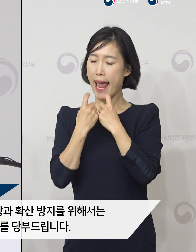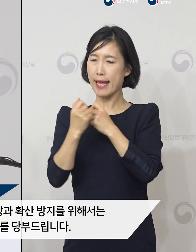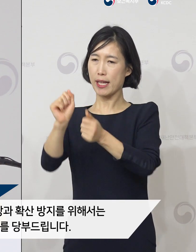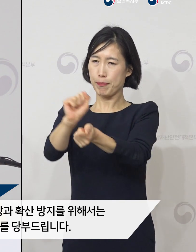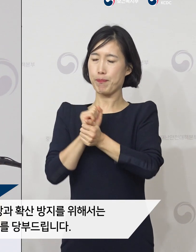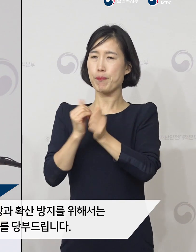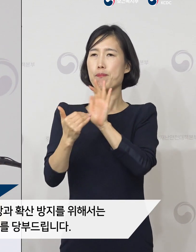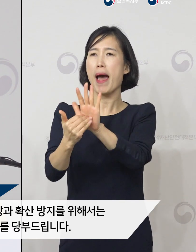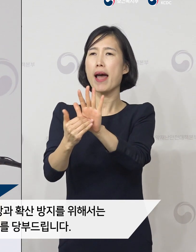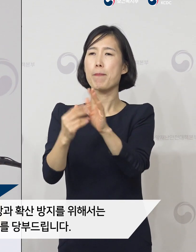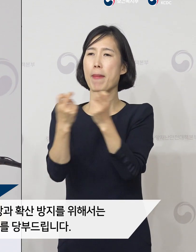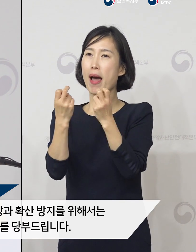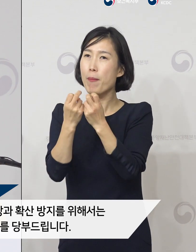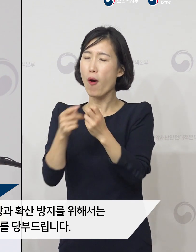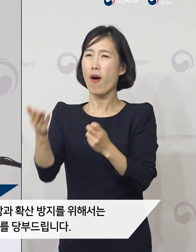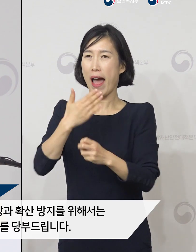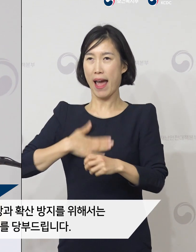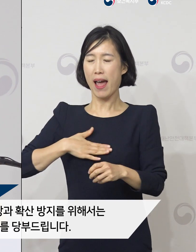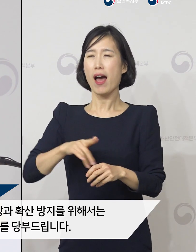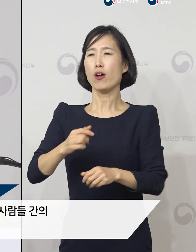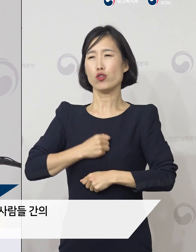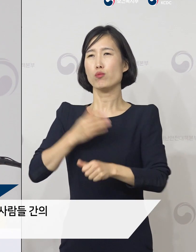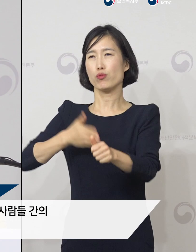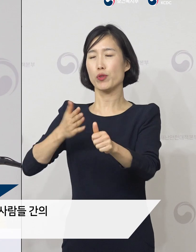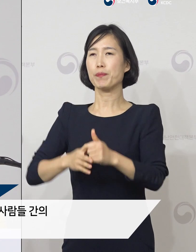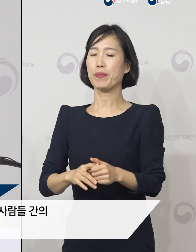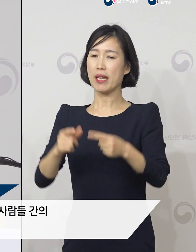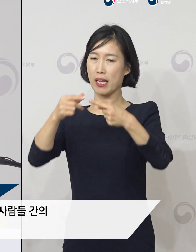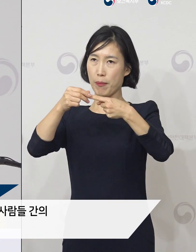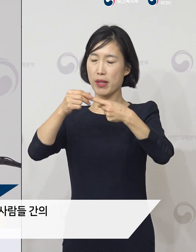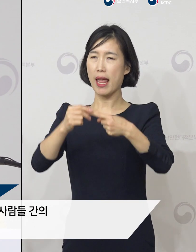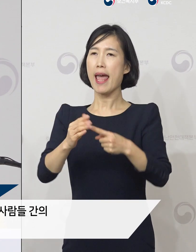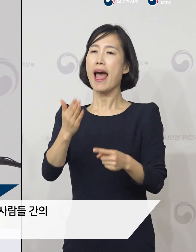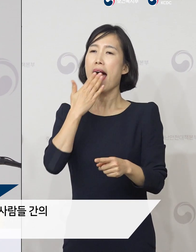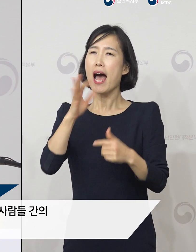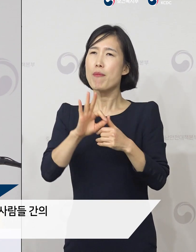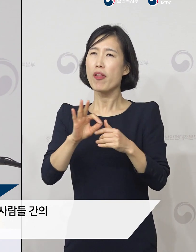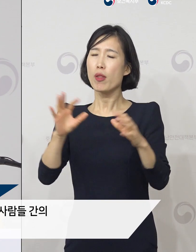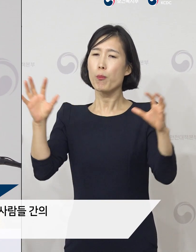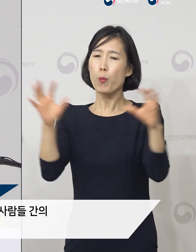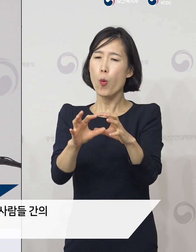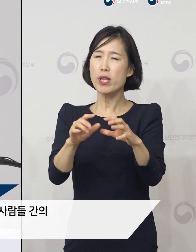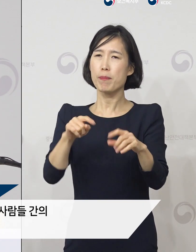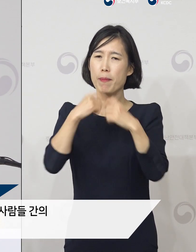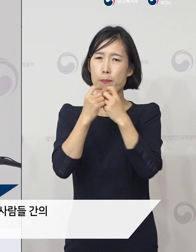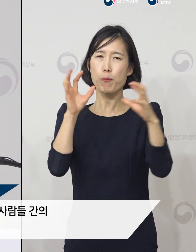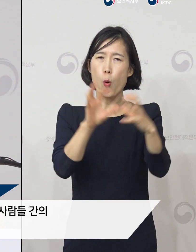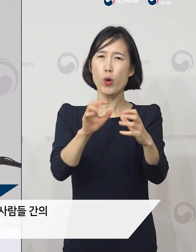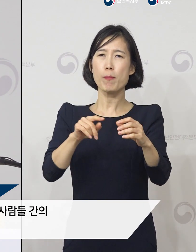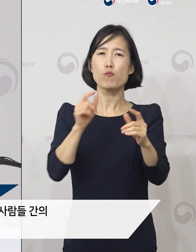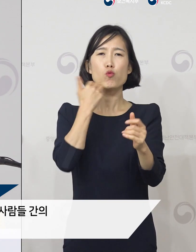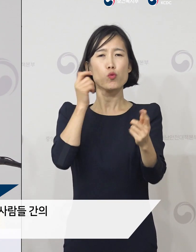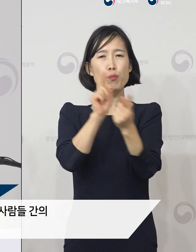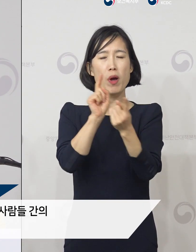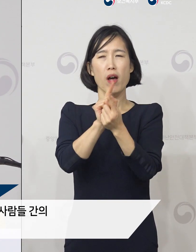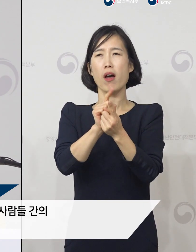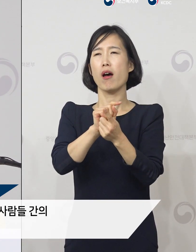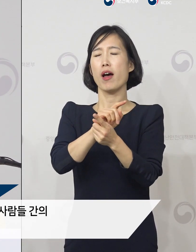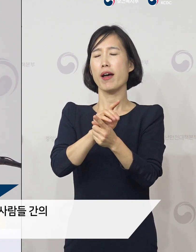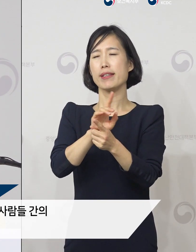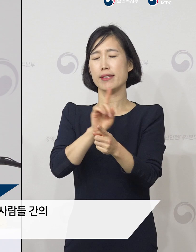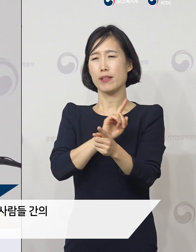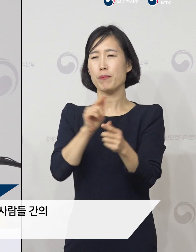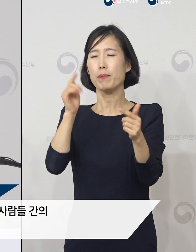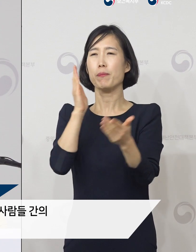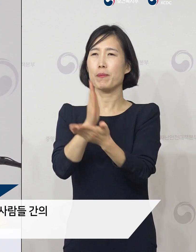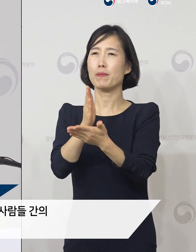수칙 준수를 당부드립니다. 첫째, 가능한 모든 모임과 외출을 자제하시고 사람들 간의 접촉을